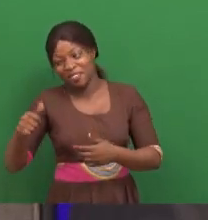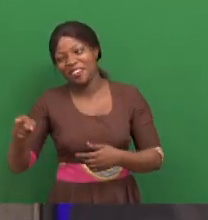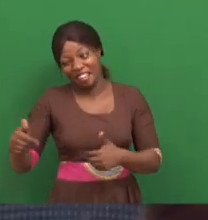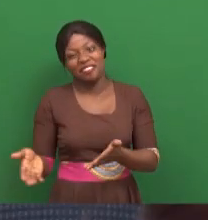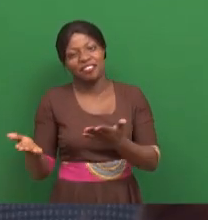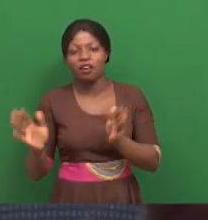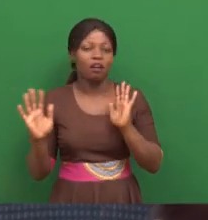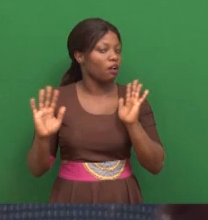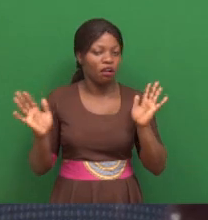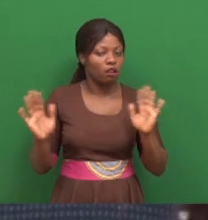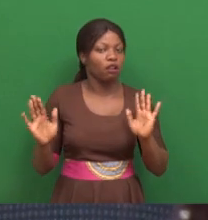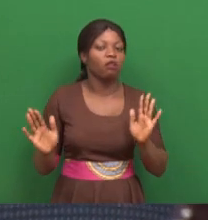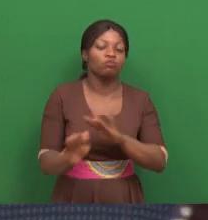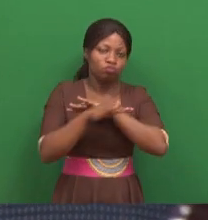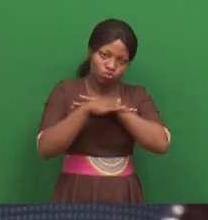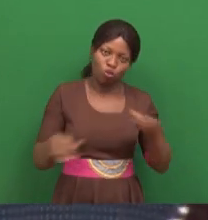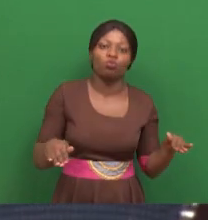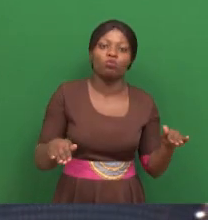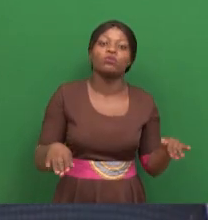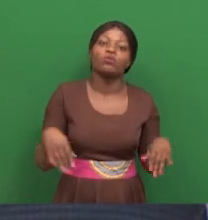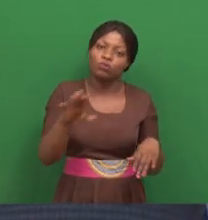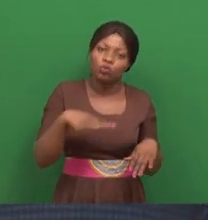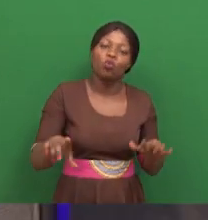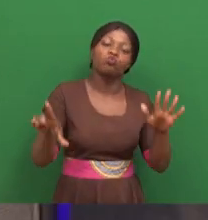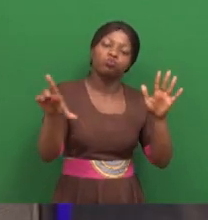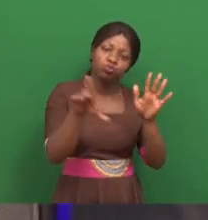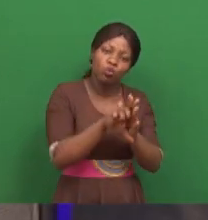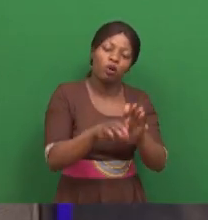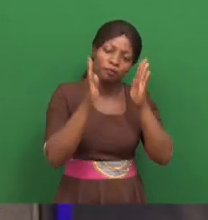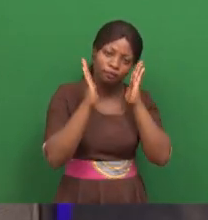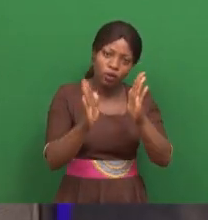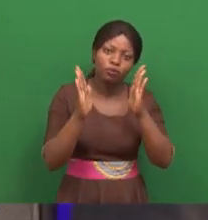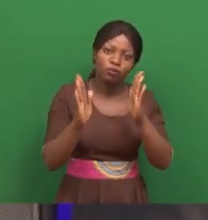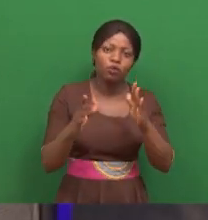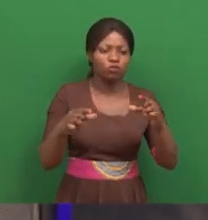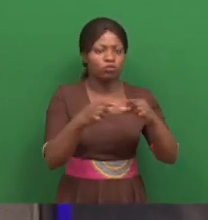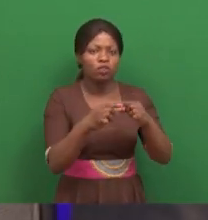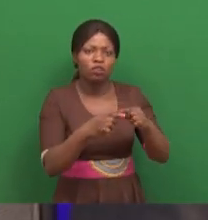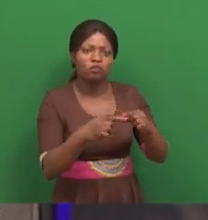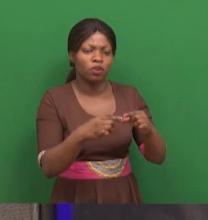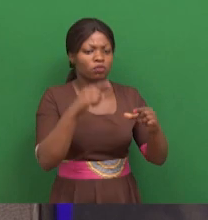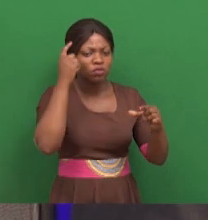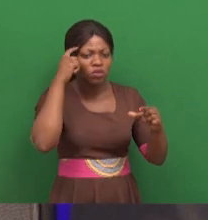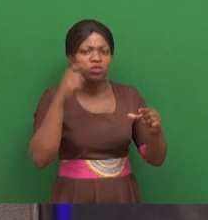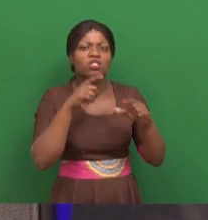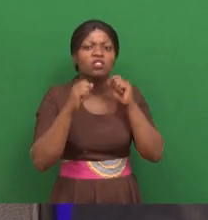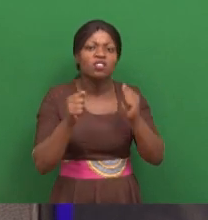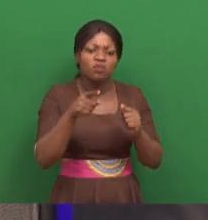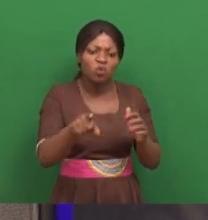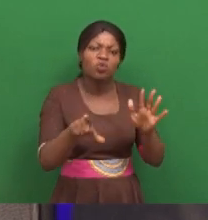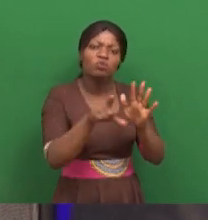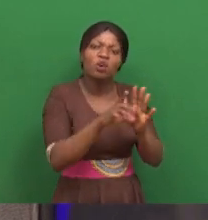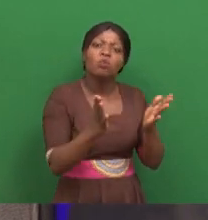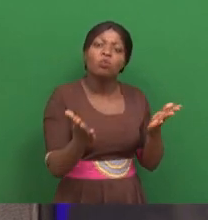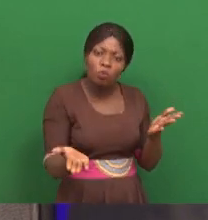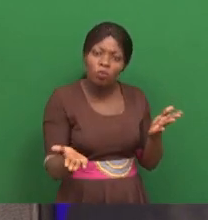isu tiri kutakurwa ngatisaite izvozvo. Mutemo wedu watingatibatsira nepakuona driver une license rikana hana. Mutemo wedu unonzi